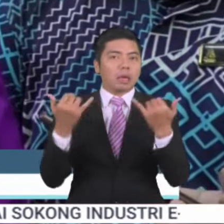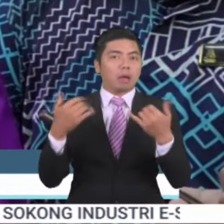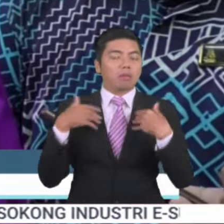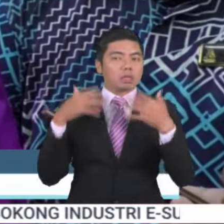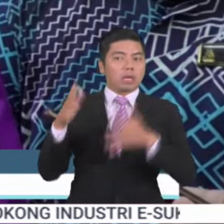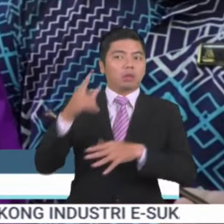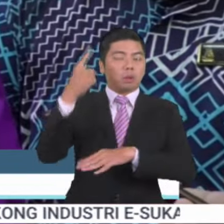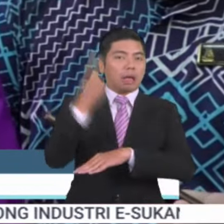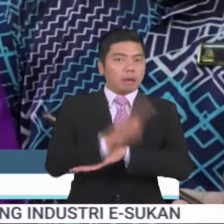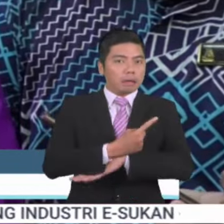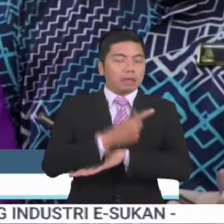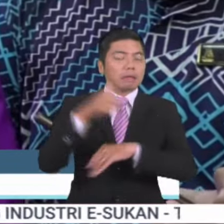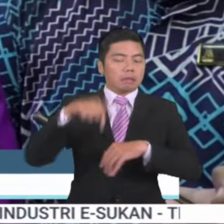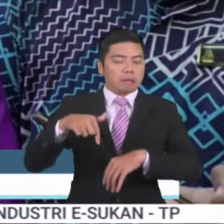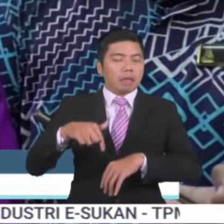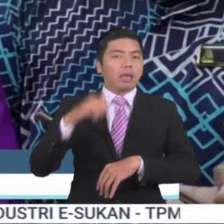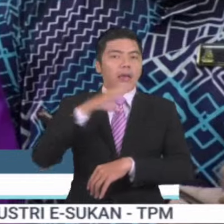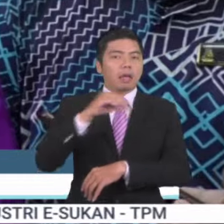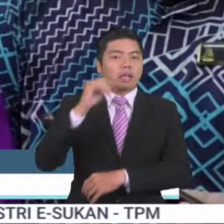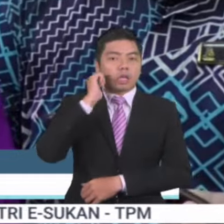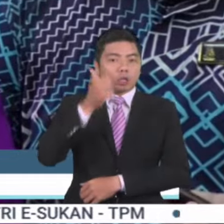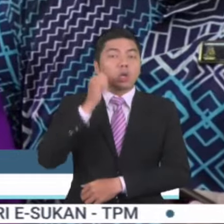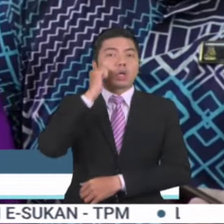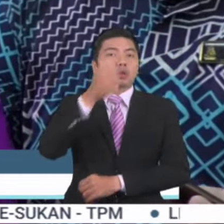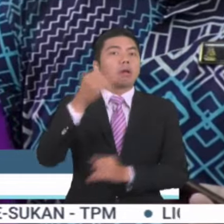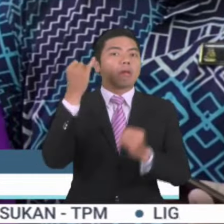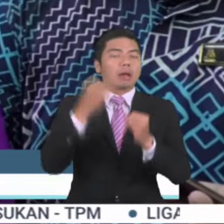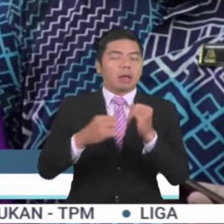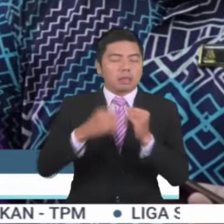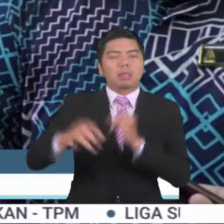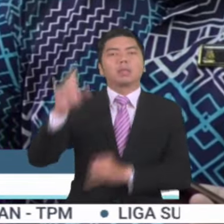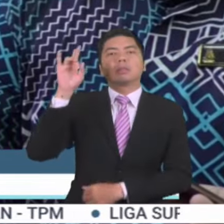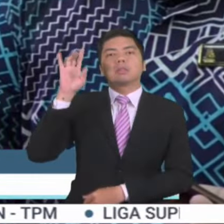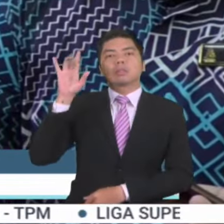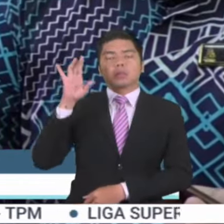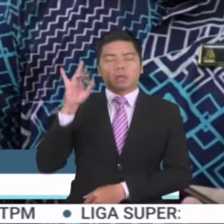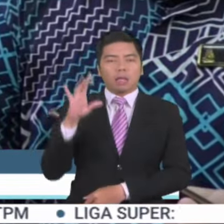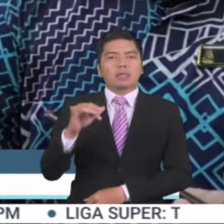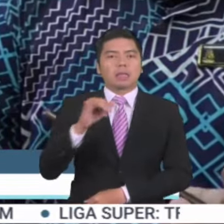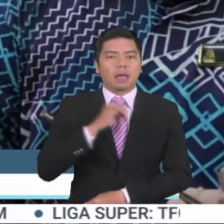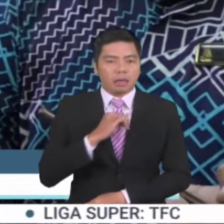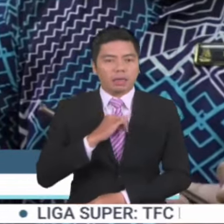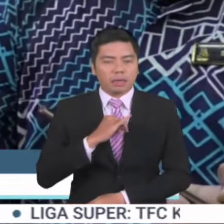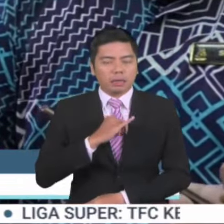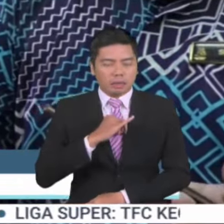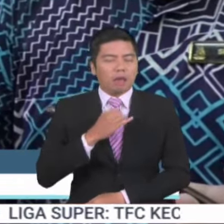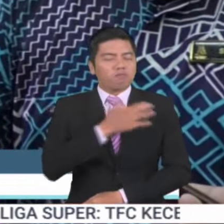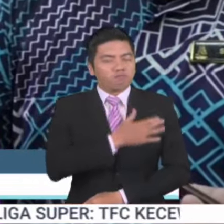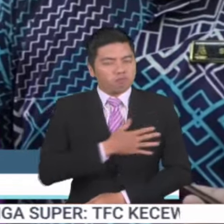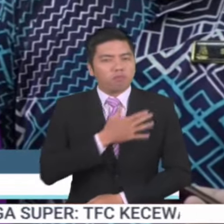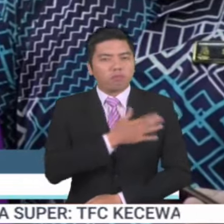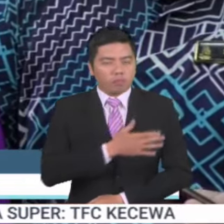hari ini dan esok, besok merupakan hari terakhir. Insya-Allah saya optimis sangat